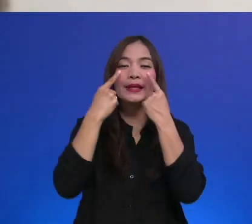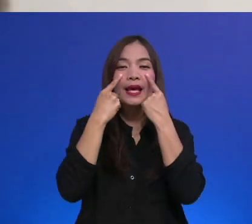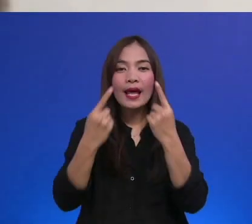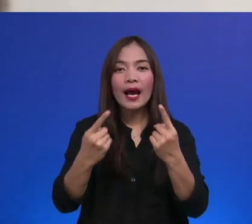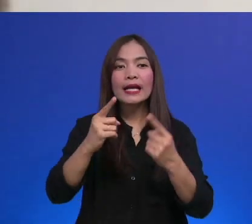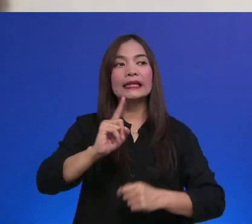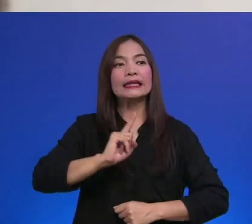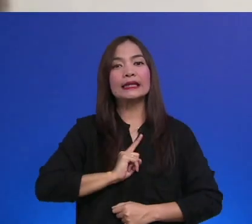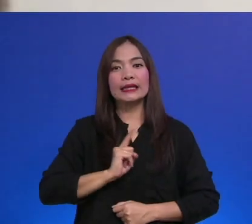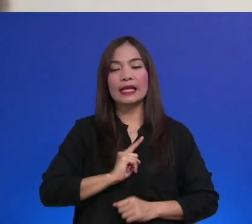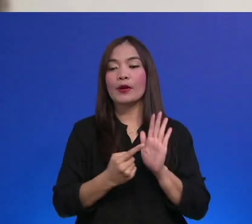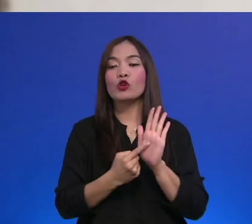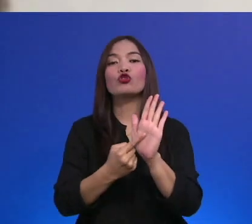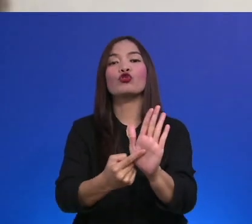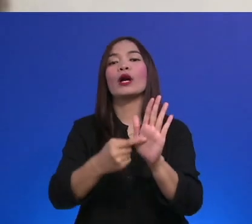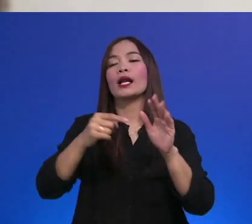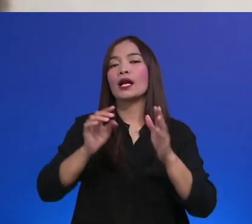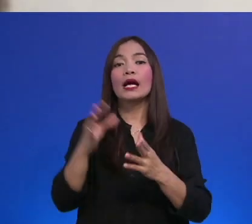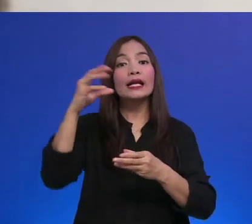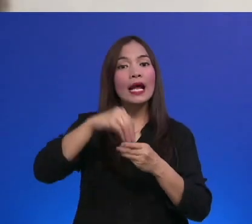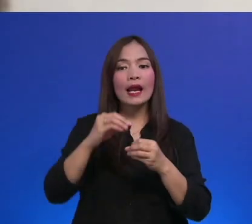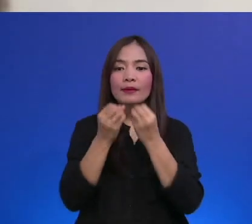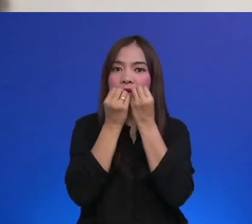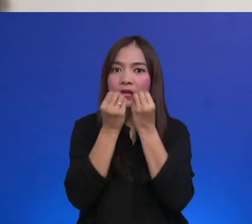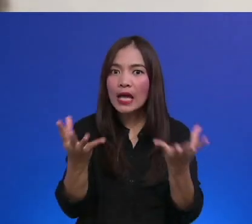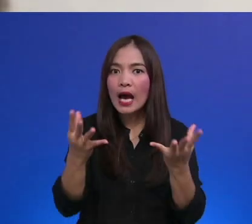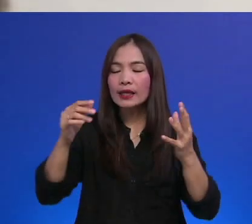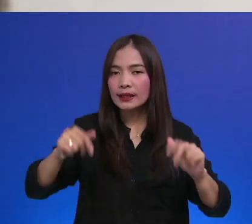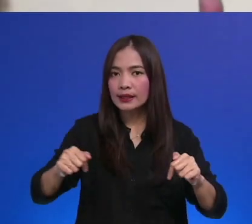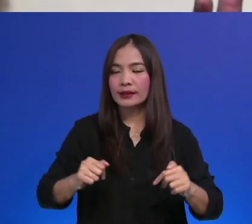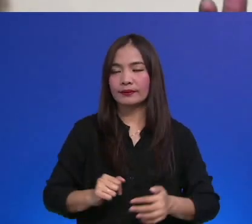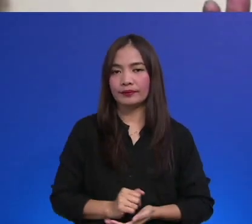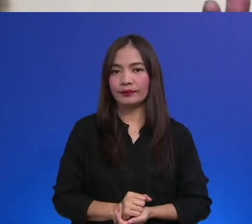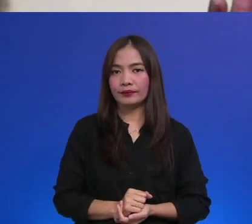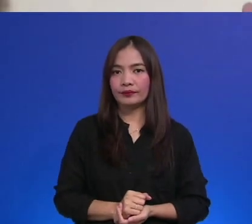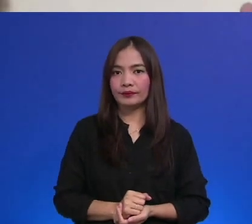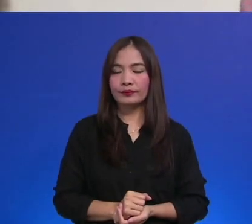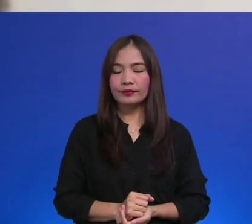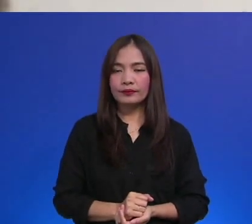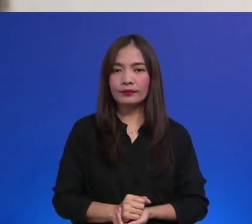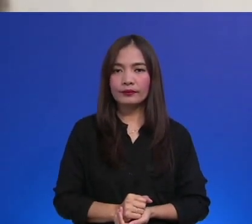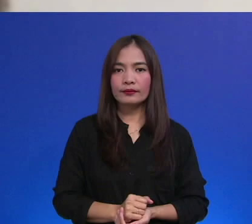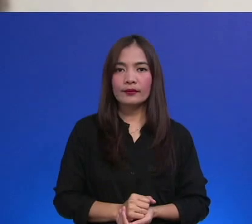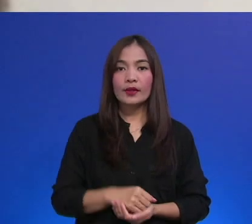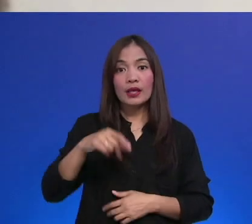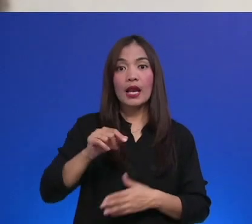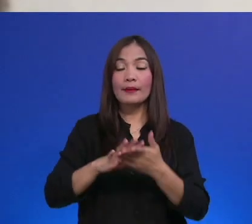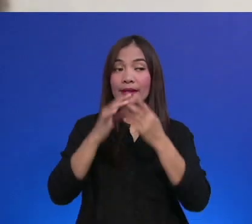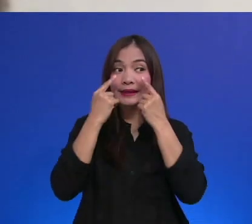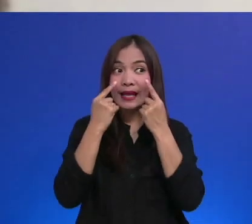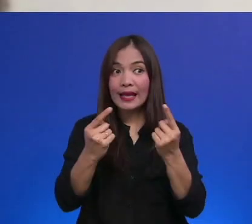pernyataan tersebut dalam pernyataan ya bukan pernyataan dalam pernyataan